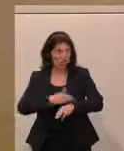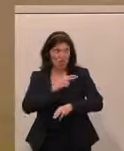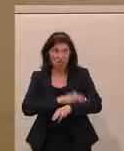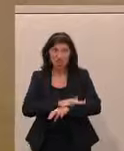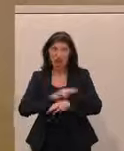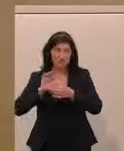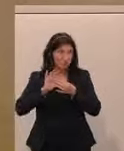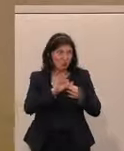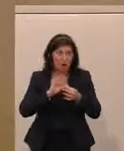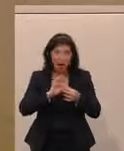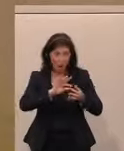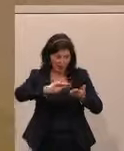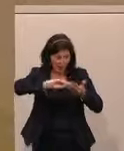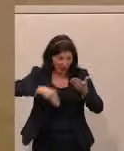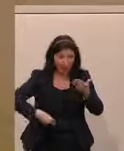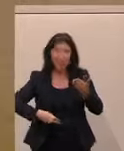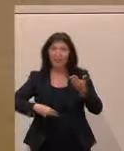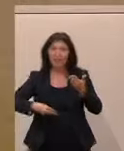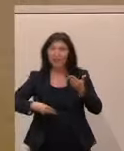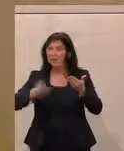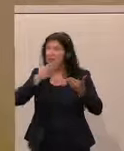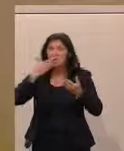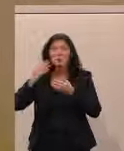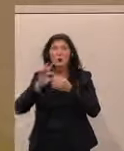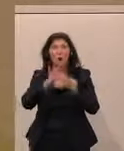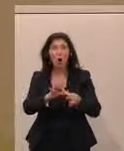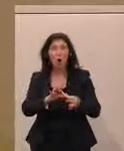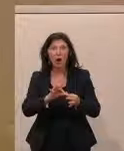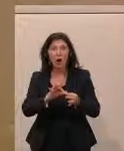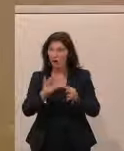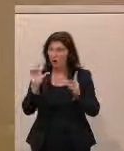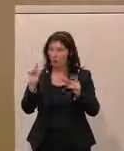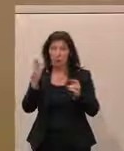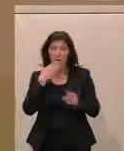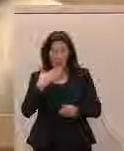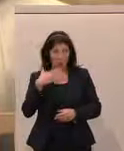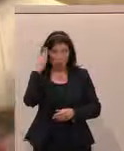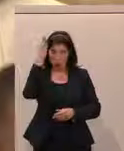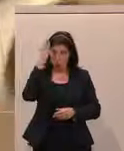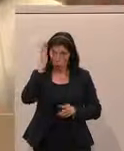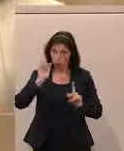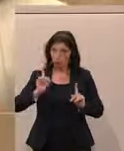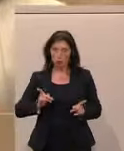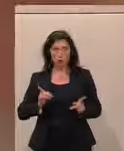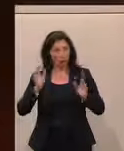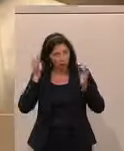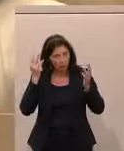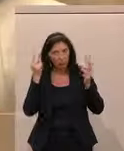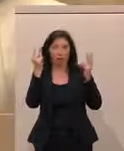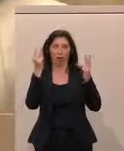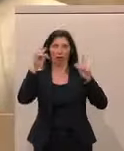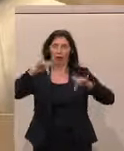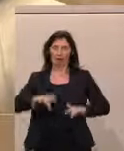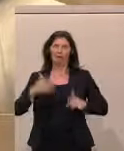für Politiker in Zukunft noch irgendeine Bedeutung haben soll. Aus diesen Gründen stellen